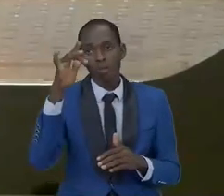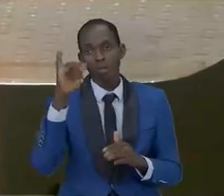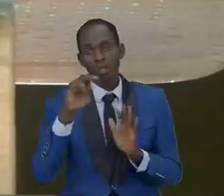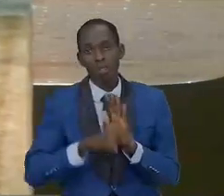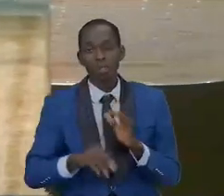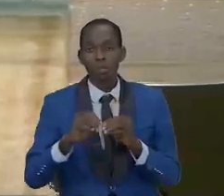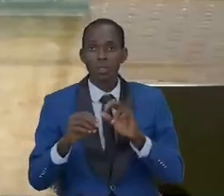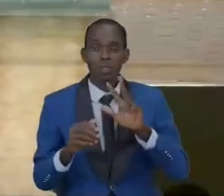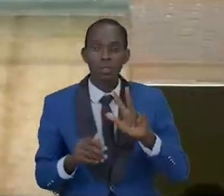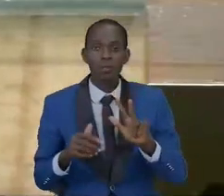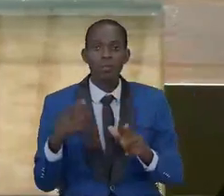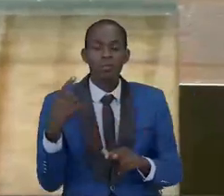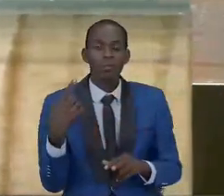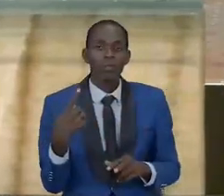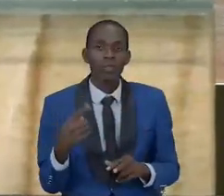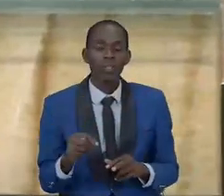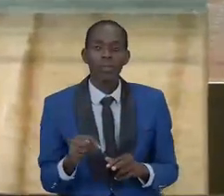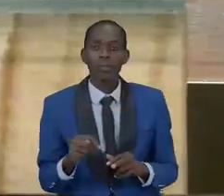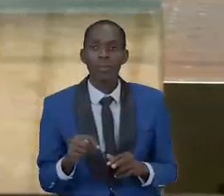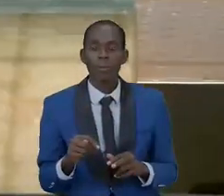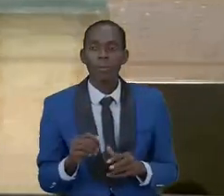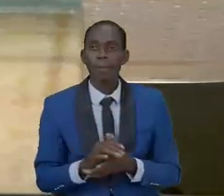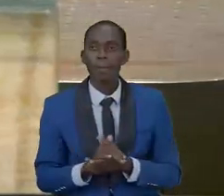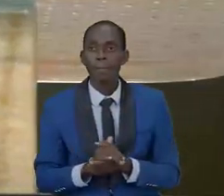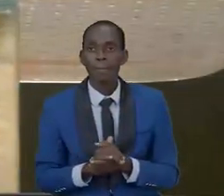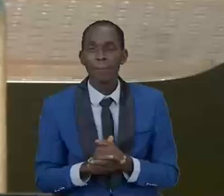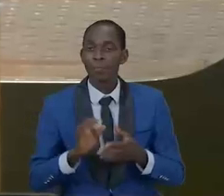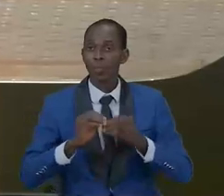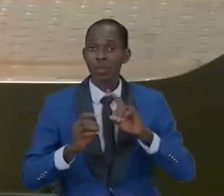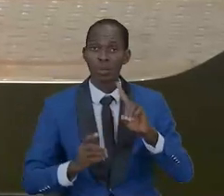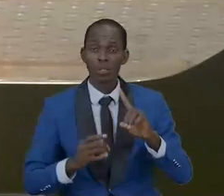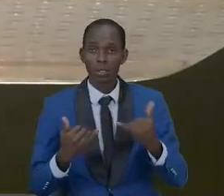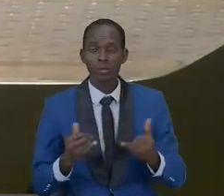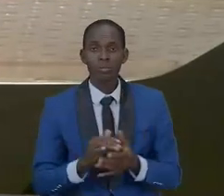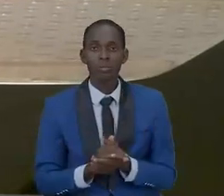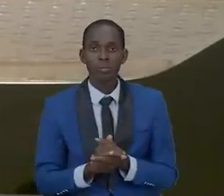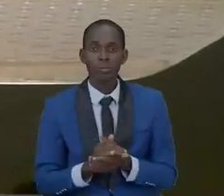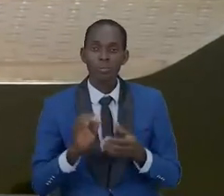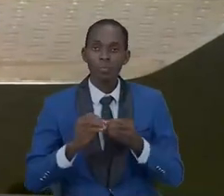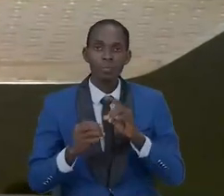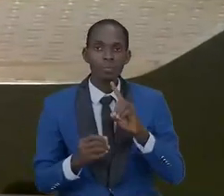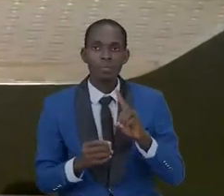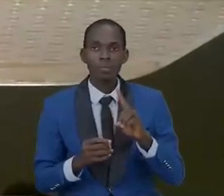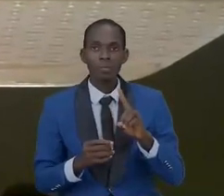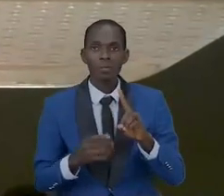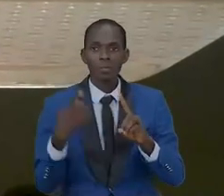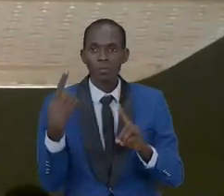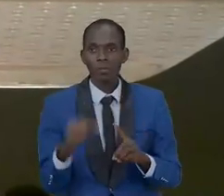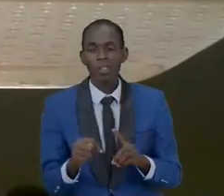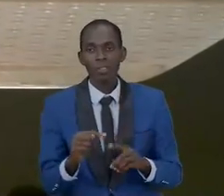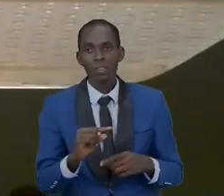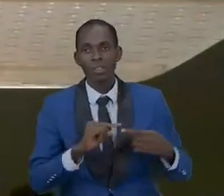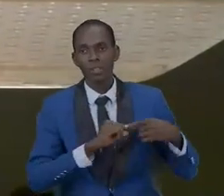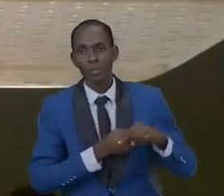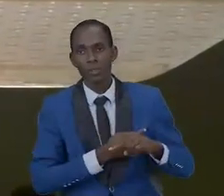chair je vis dans la foi au fil de Dieu qui m'a aimé et qui s'est livré lui-même pour moi je ne